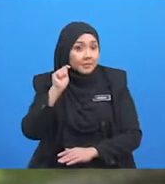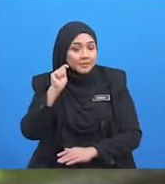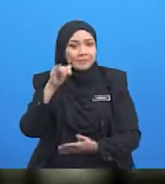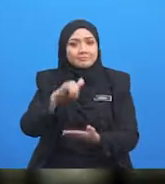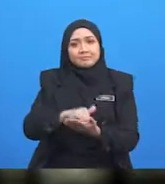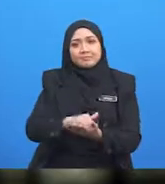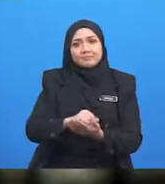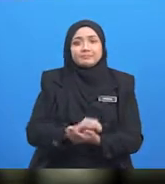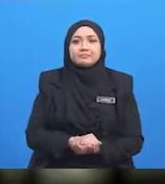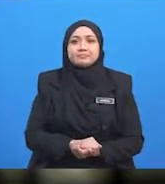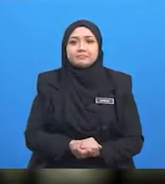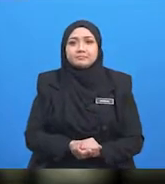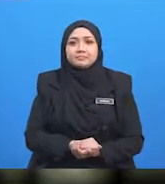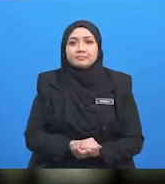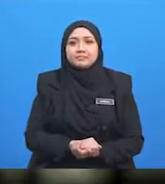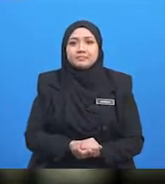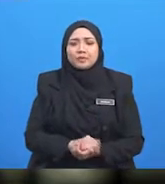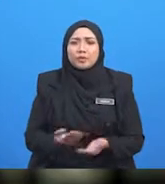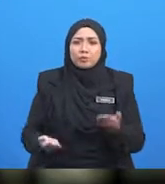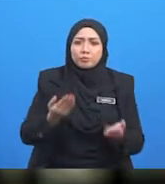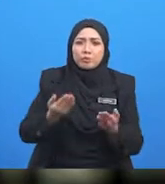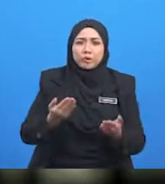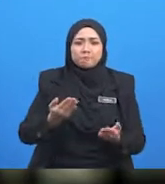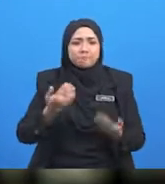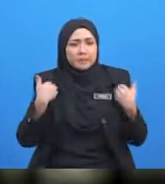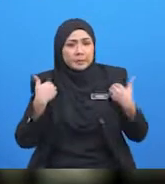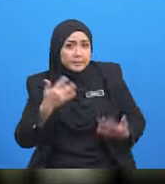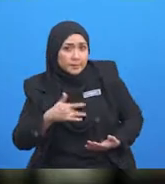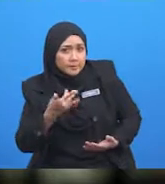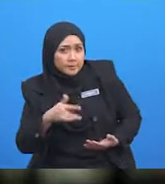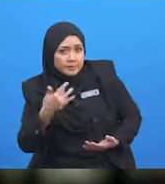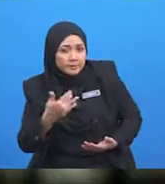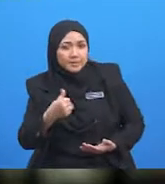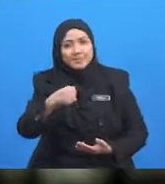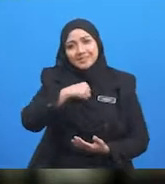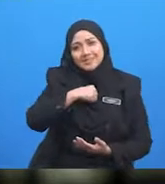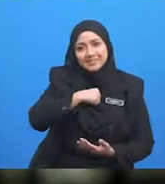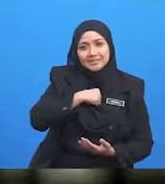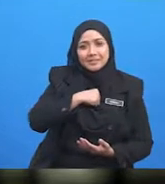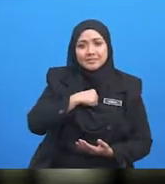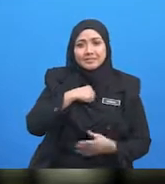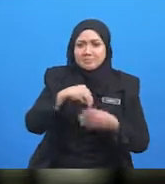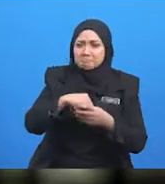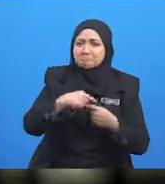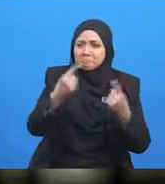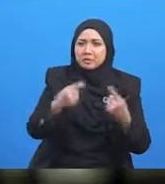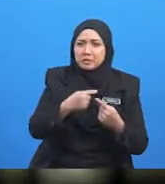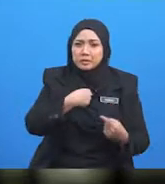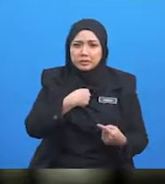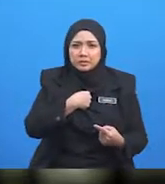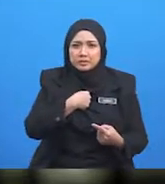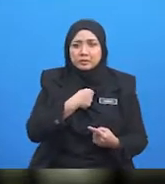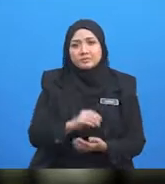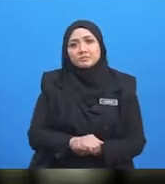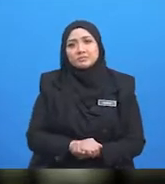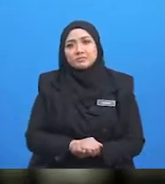ini? Sudah tentu teruntun hati kalian mendengarkan sajak tadi, yang boleh